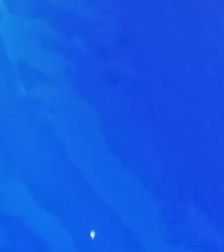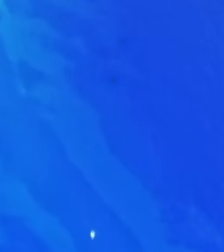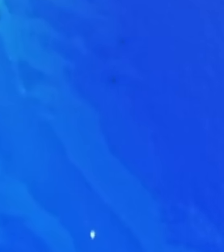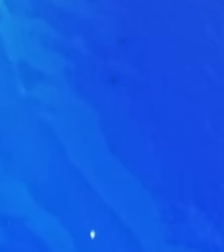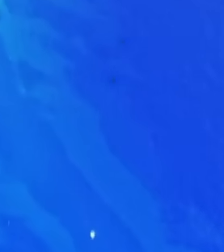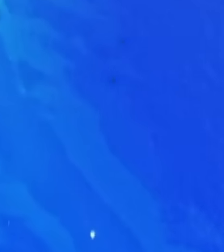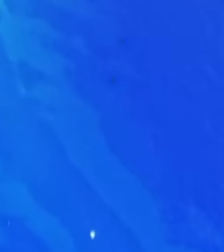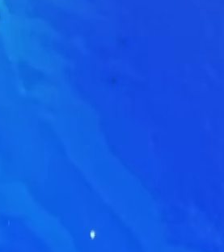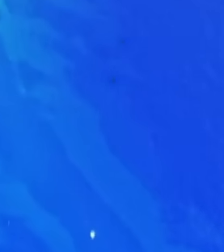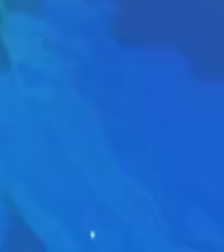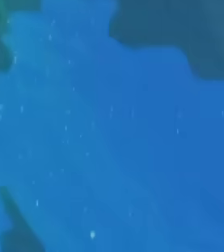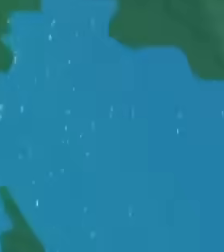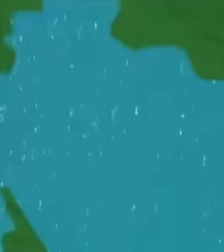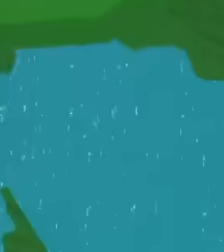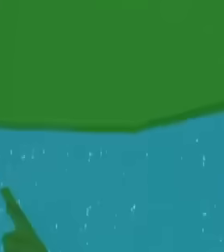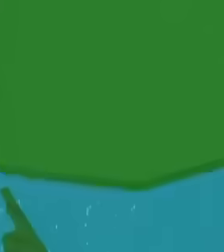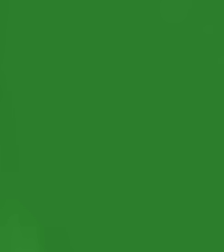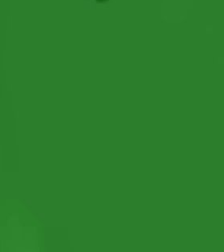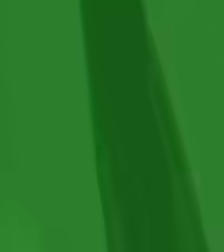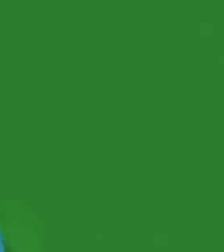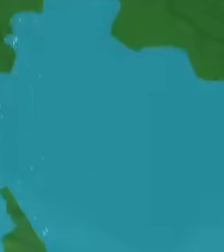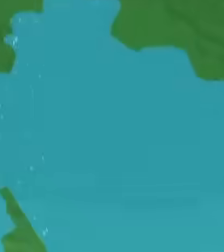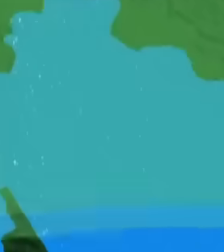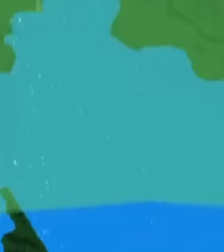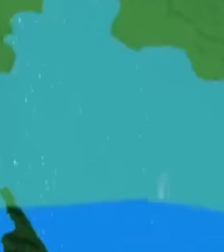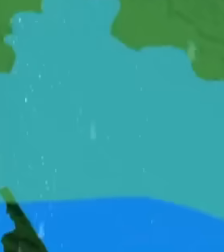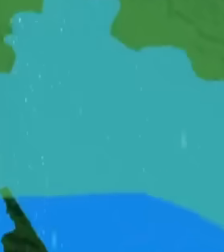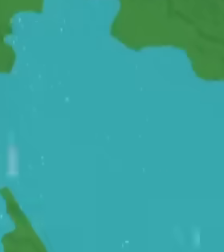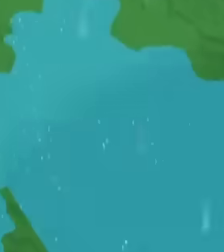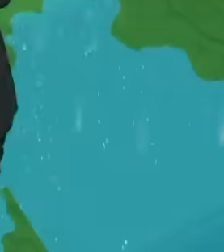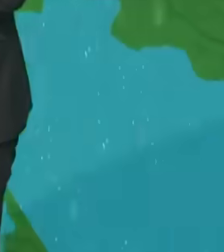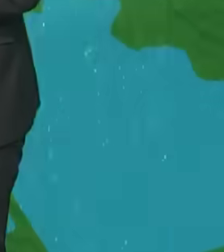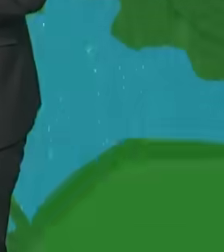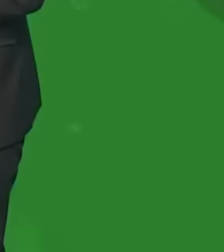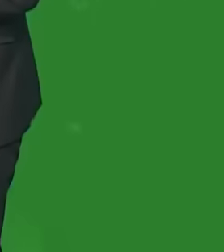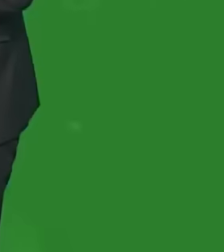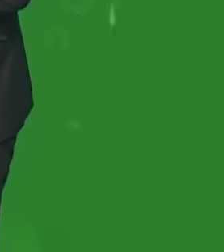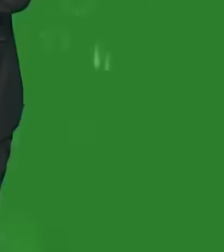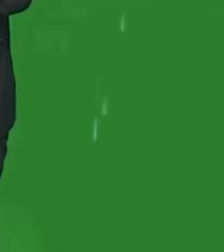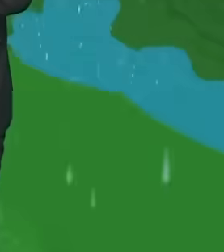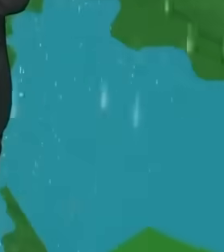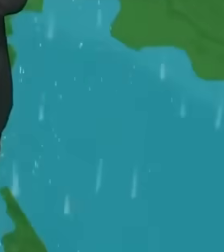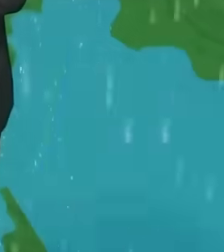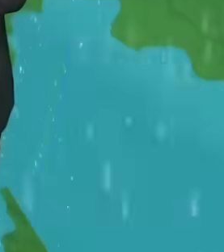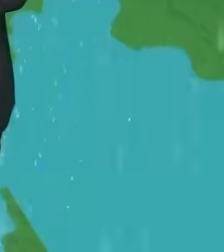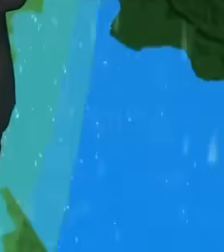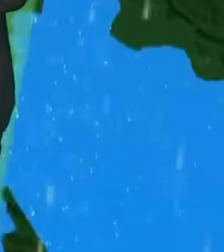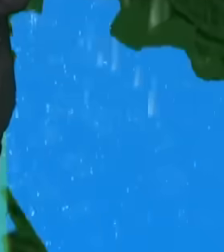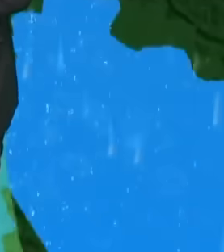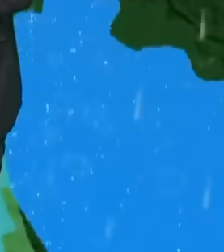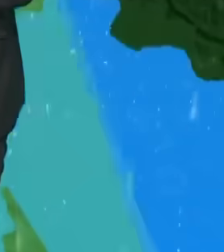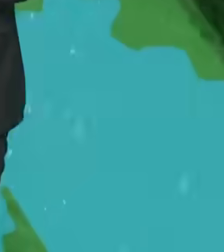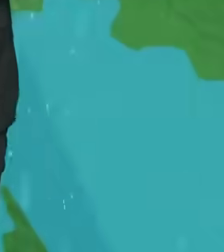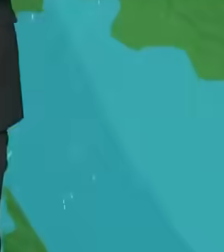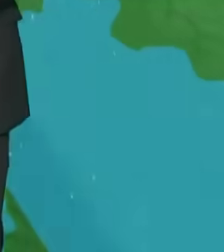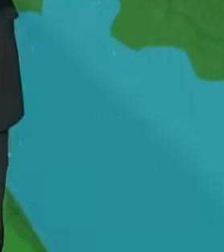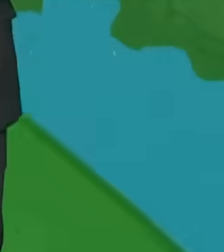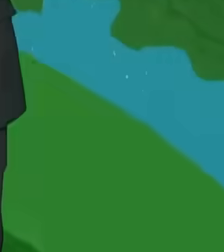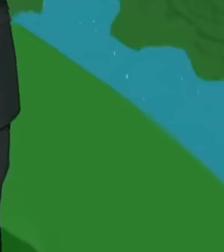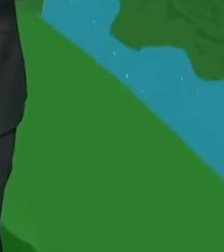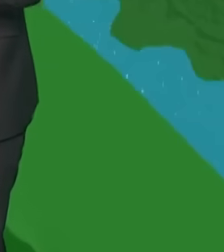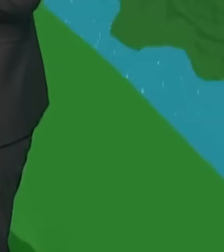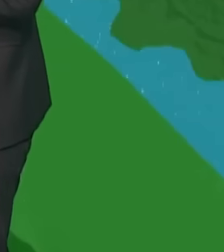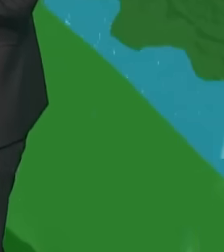dito. Maghapon pa rin pong makakaranas ng mga pag-ulan ang Metro Manila. Halos buong NCR po may mga pag-ulan hanggang tanghali. At sa